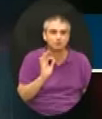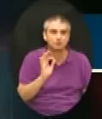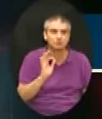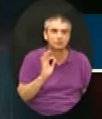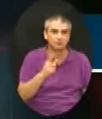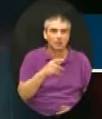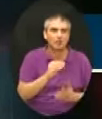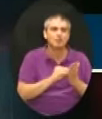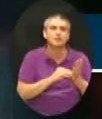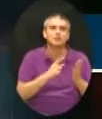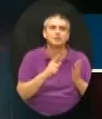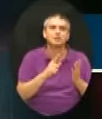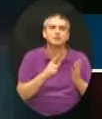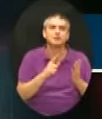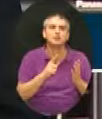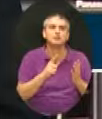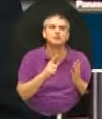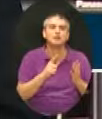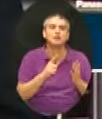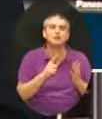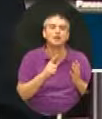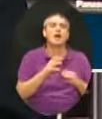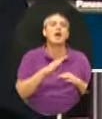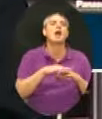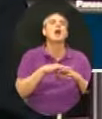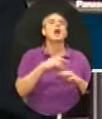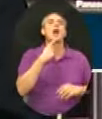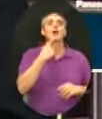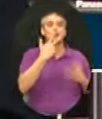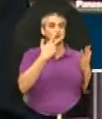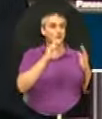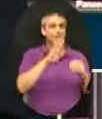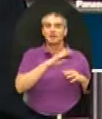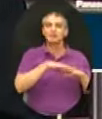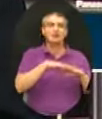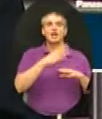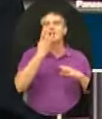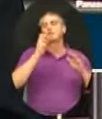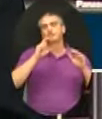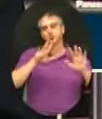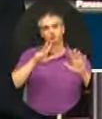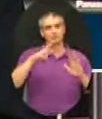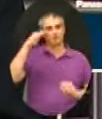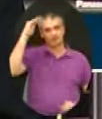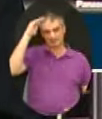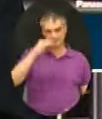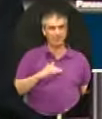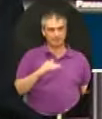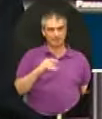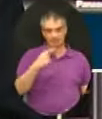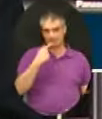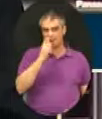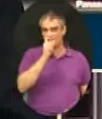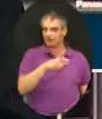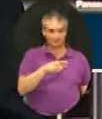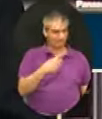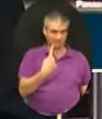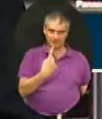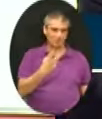דווקא נתון... זה לא 80, סליחה, זה 48. 48, אמר 84. לא, אבל הירידה פשוט מצביע על כמה הבן אדם